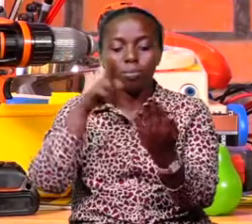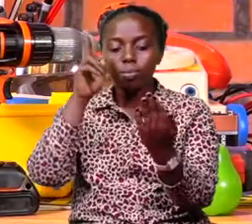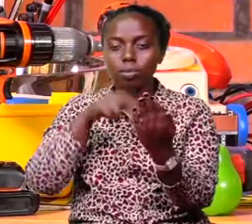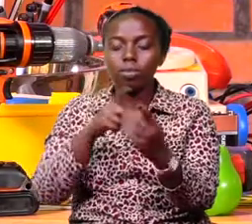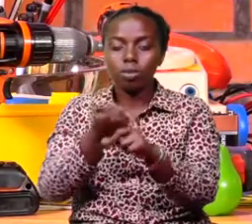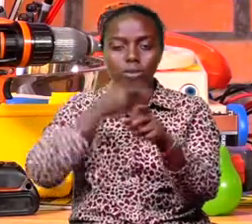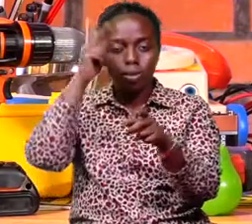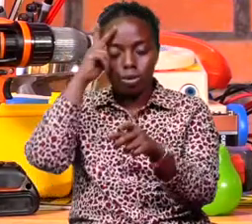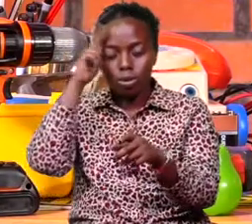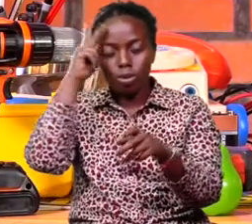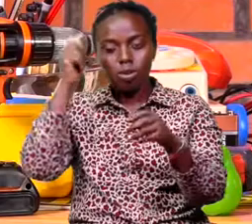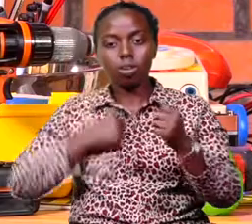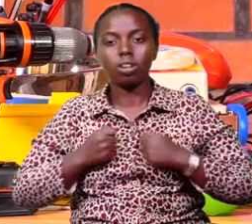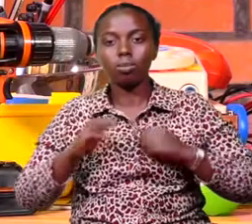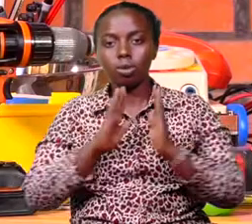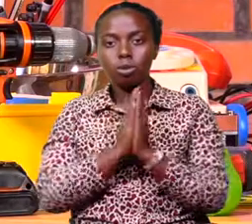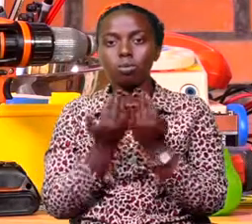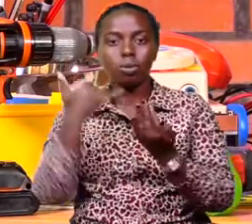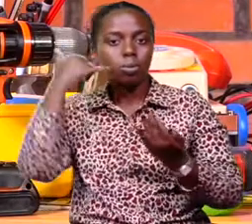Yes.